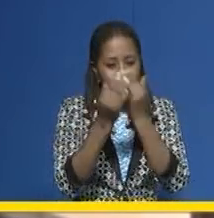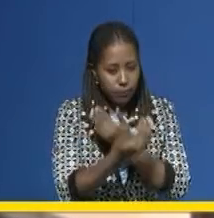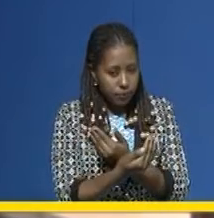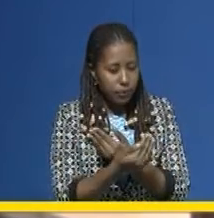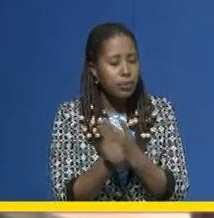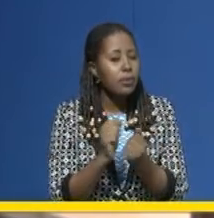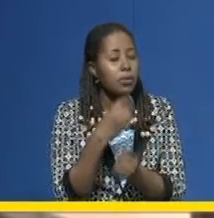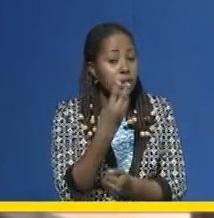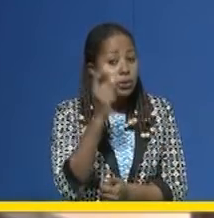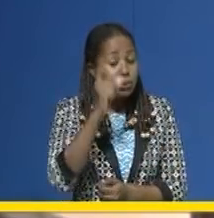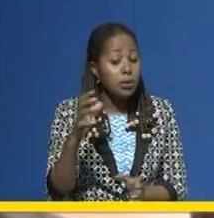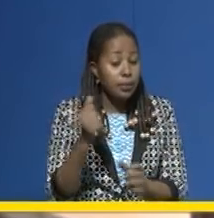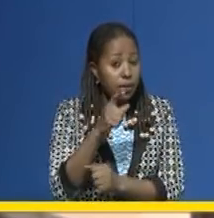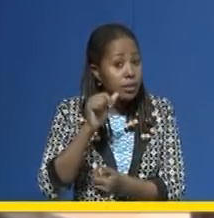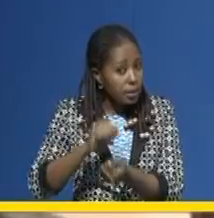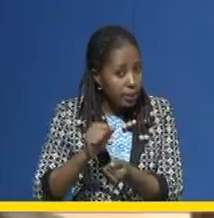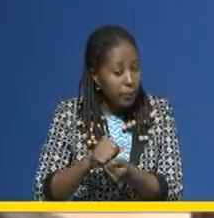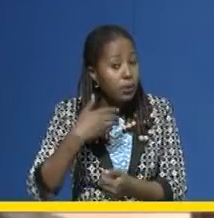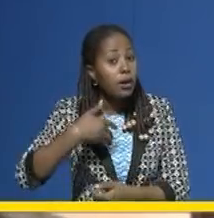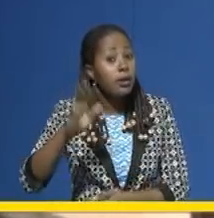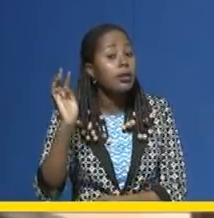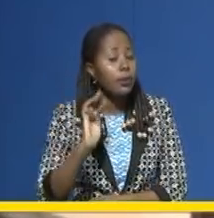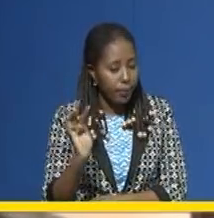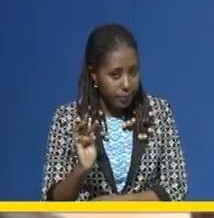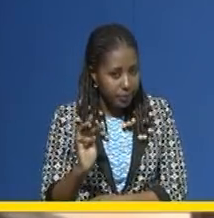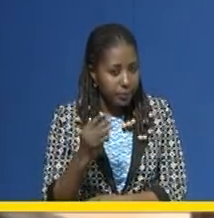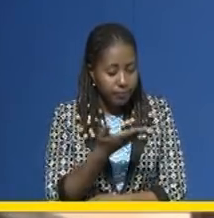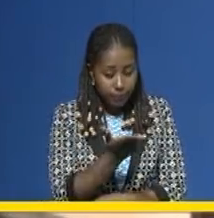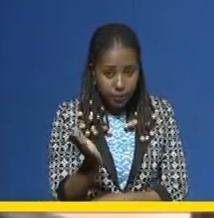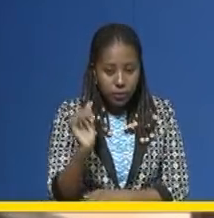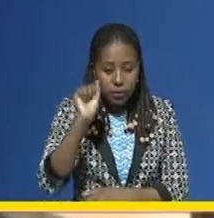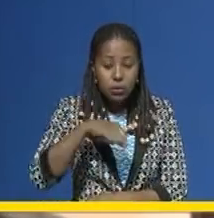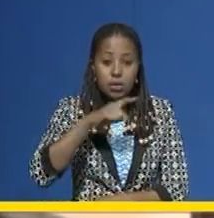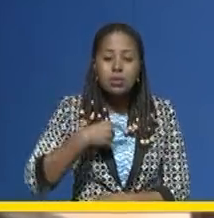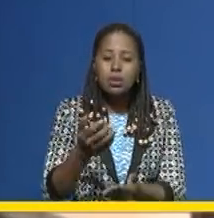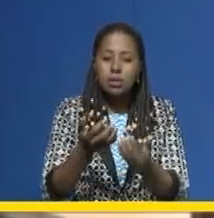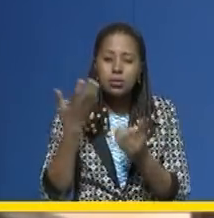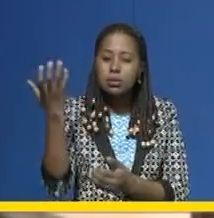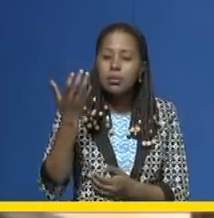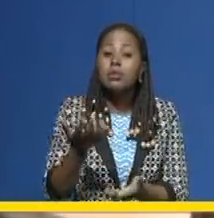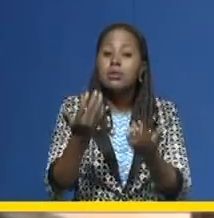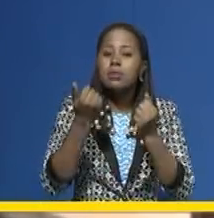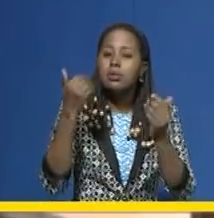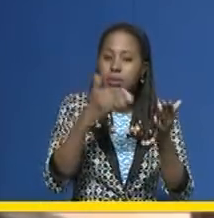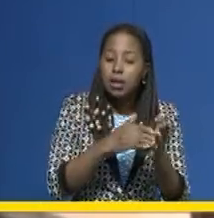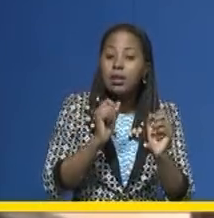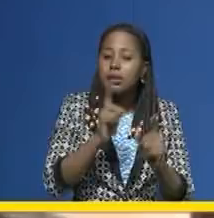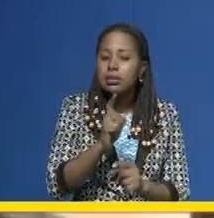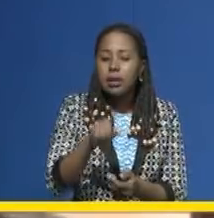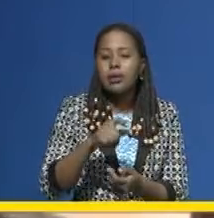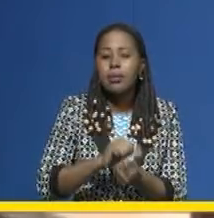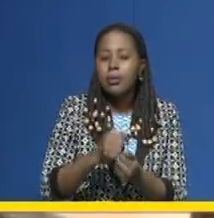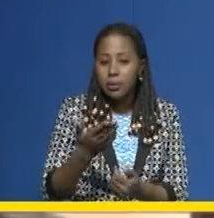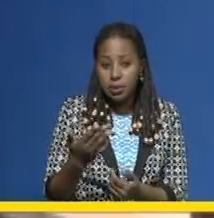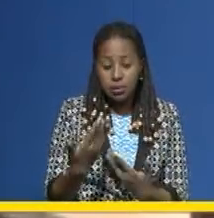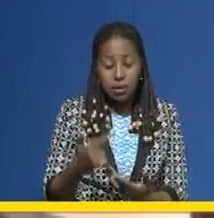tatu mtu akipata jambo hili anakwenda wapi. Haya ndio tunayohitaji sisi jamii iwafikie, lakini sio haya mambo mengine.